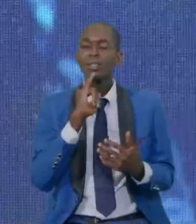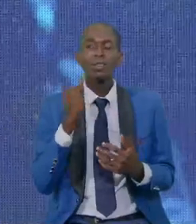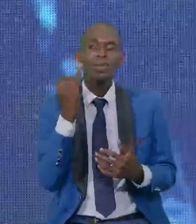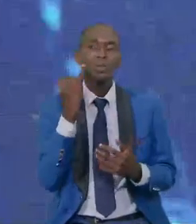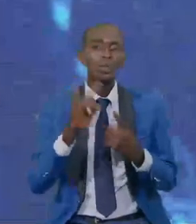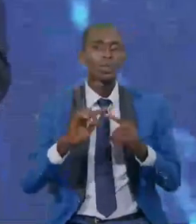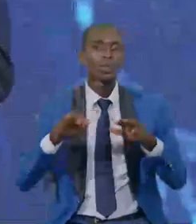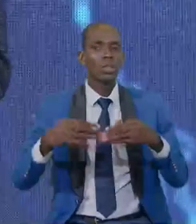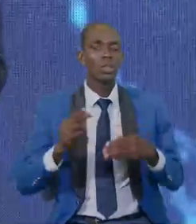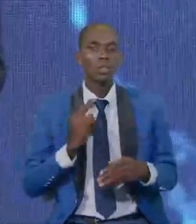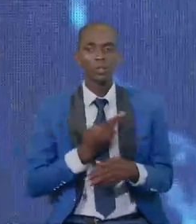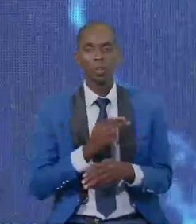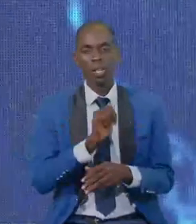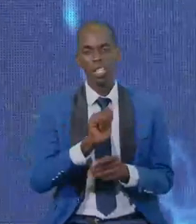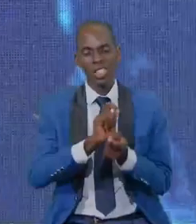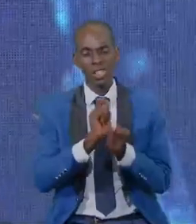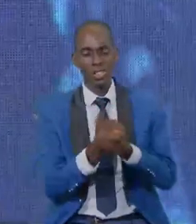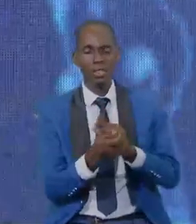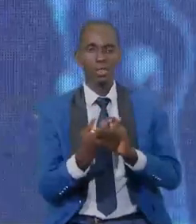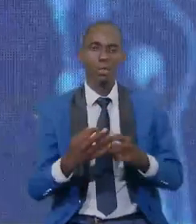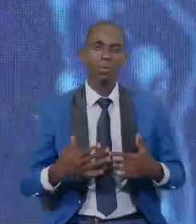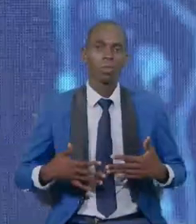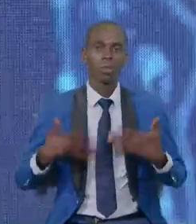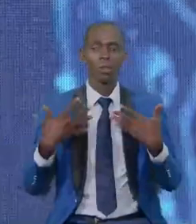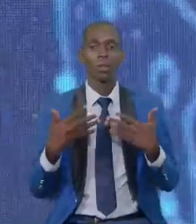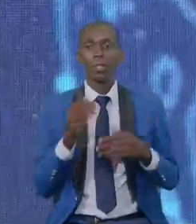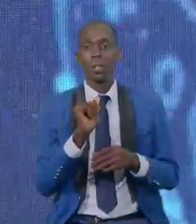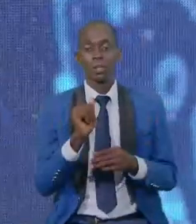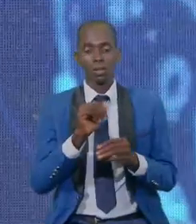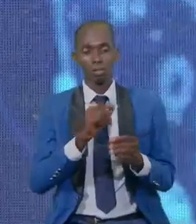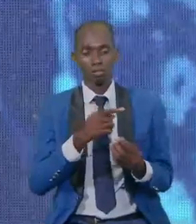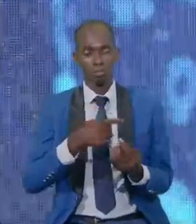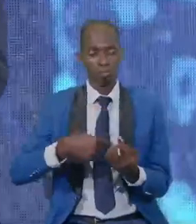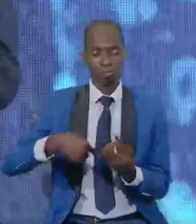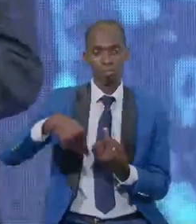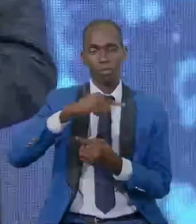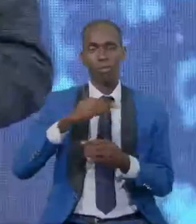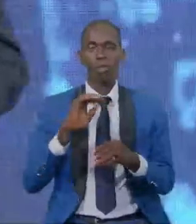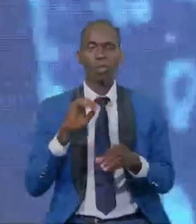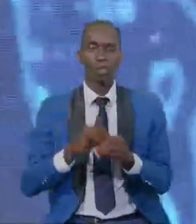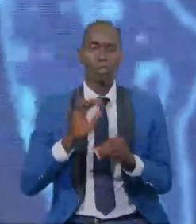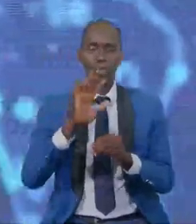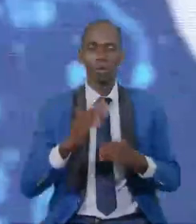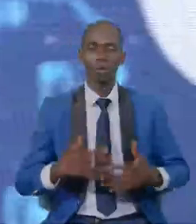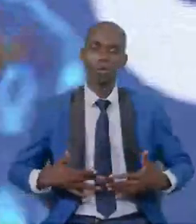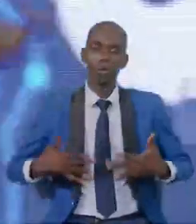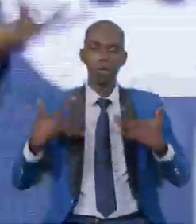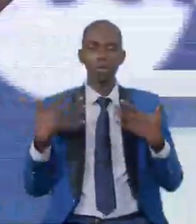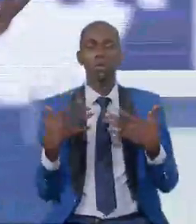La croisade doit nous donner un changement de vie, une transformation de vie,